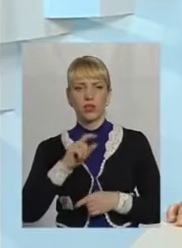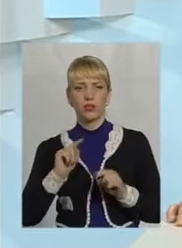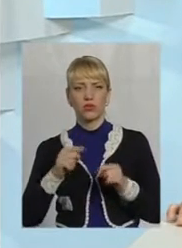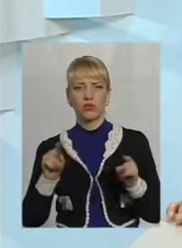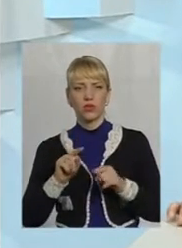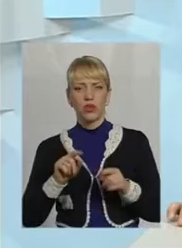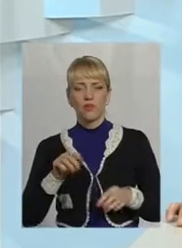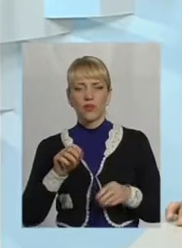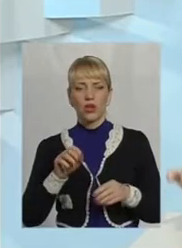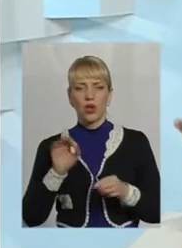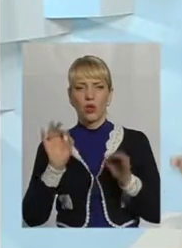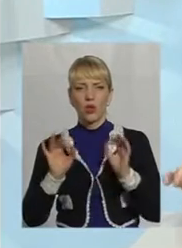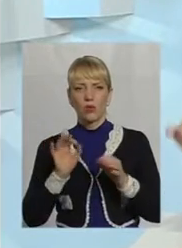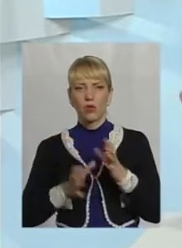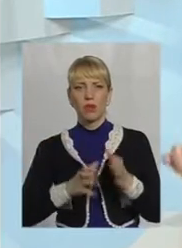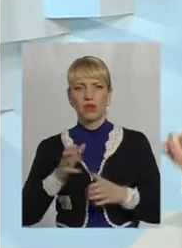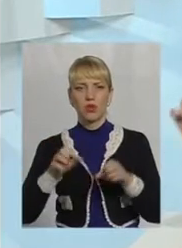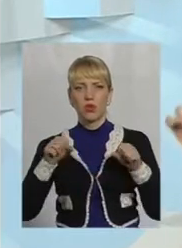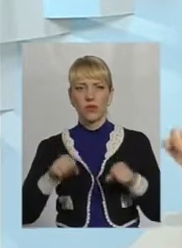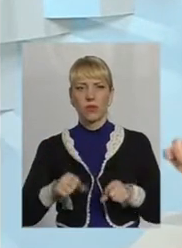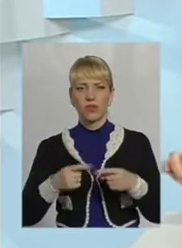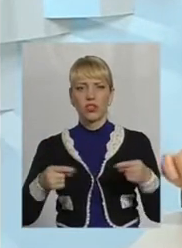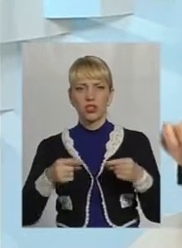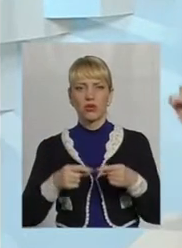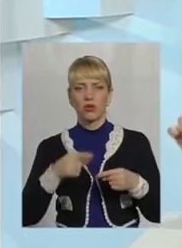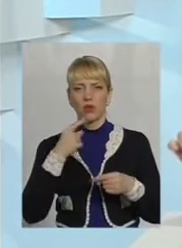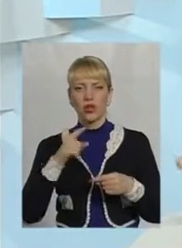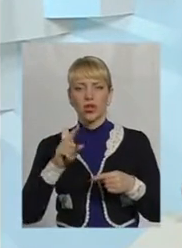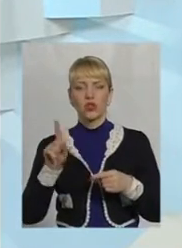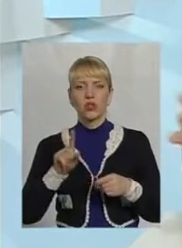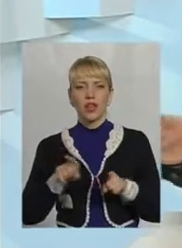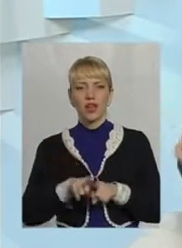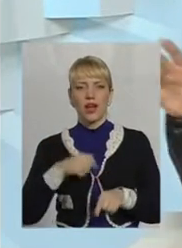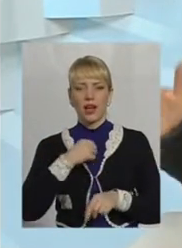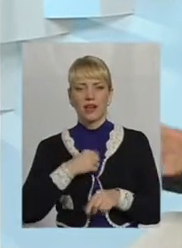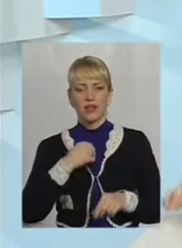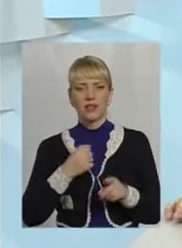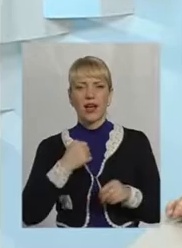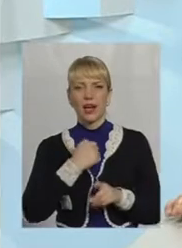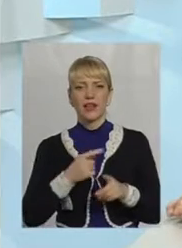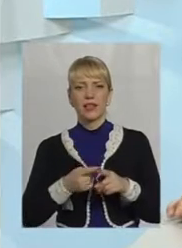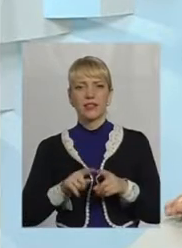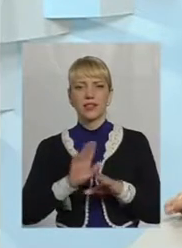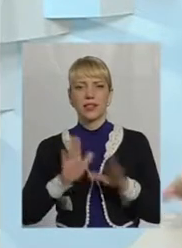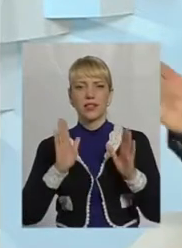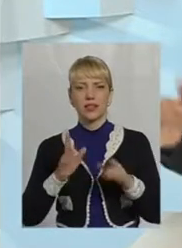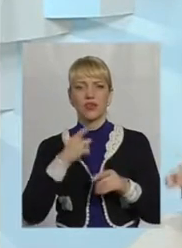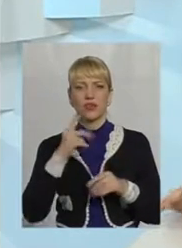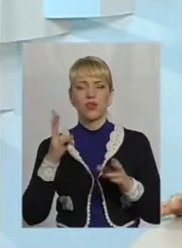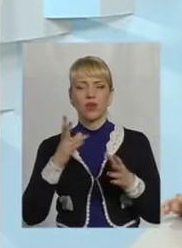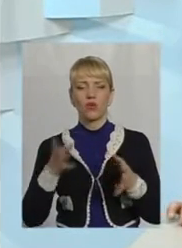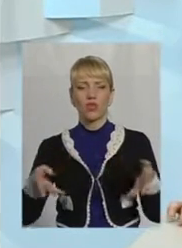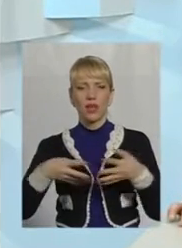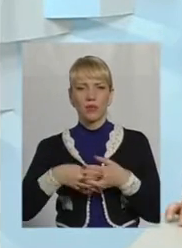що норми міжнародного права дуже чітко формулюють, що таке агресія. Агресія – це не тільки, як у нас говорять про якусь там гібридну